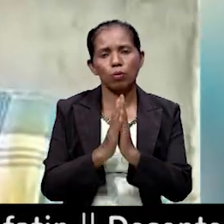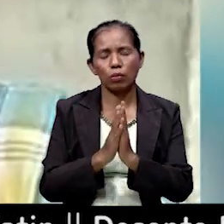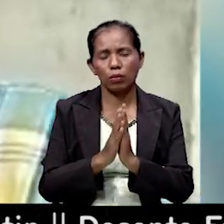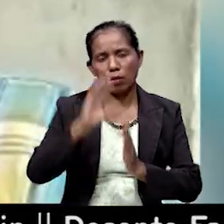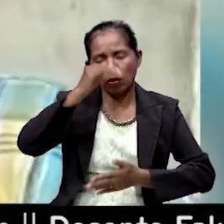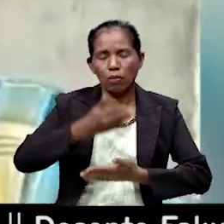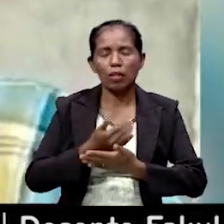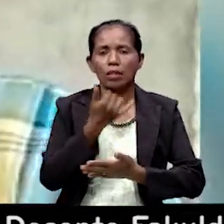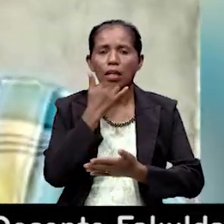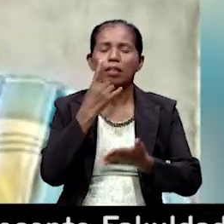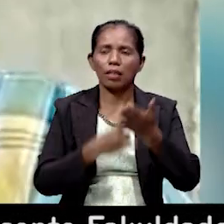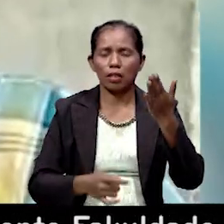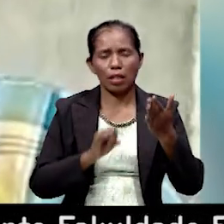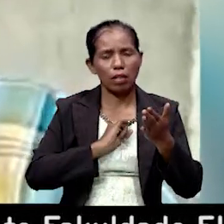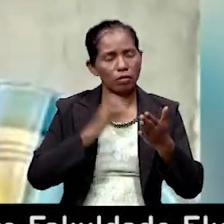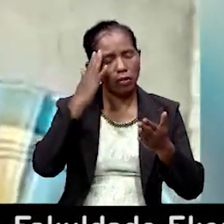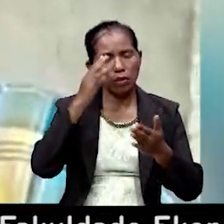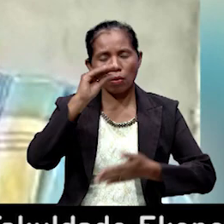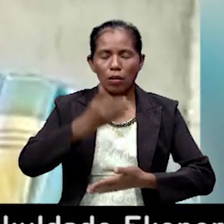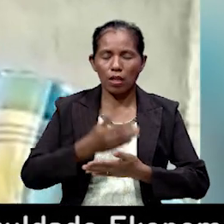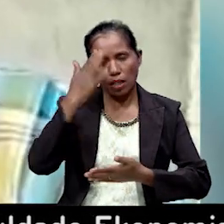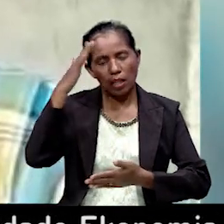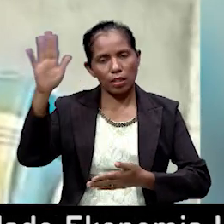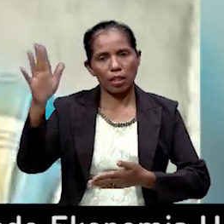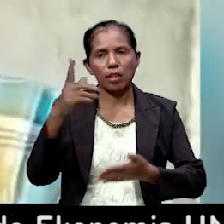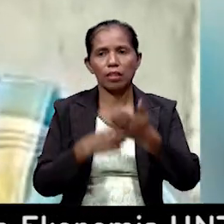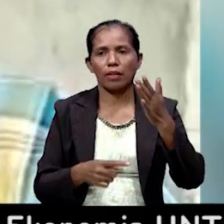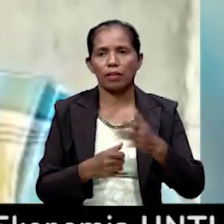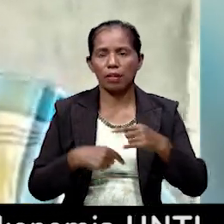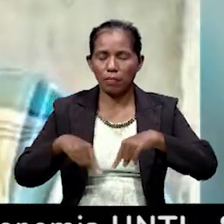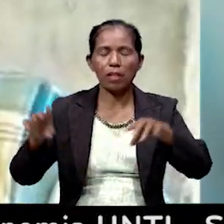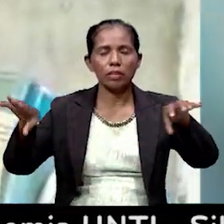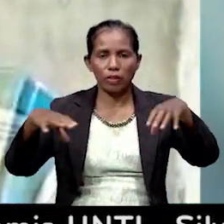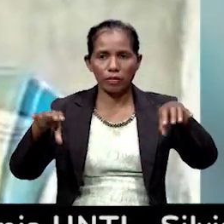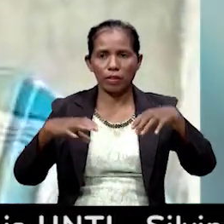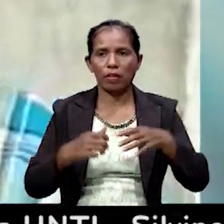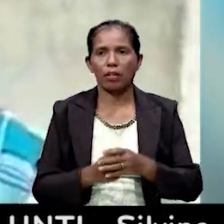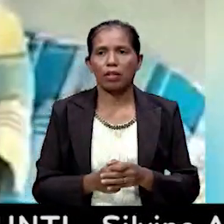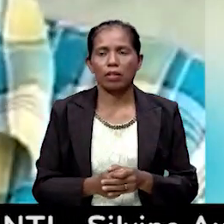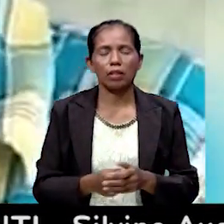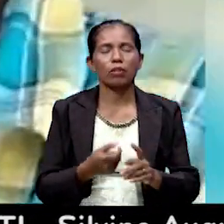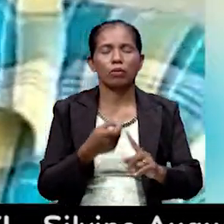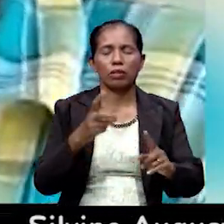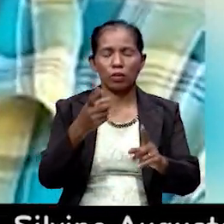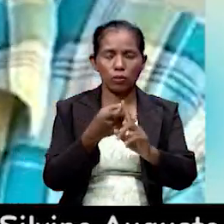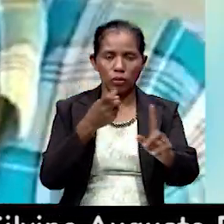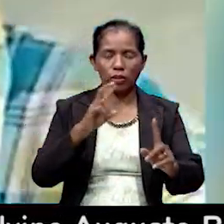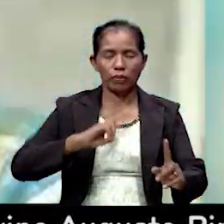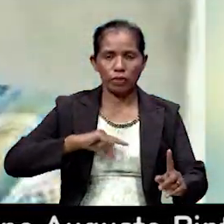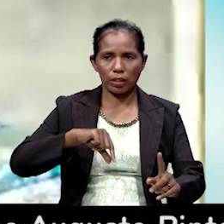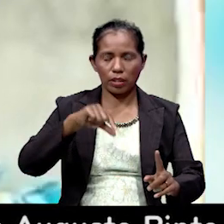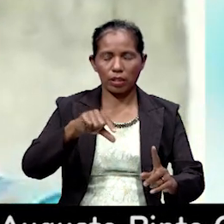ane salah seda. Hanu ane lah hatene buat seda seda, hanu ane neng hatene. Hanu ane ba servisu, pengen filo usi bekeke mai. Sila kuliah sila nano